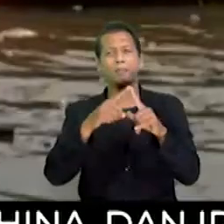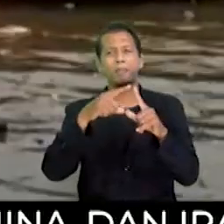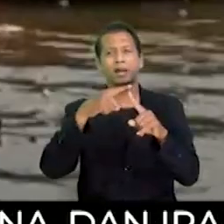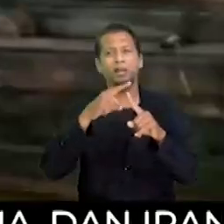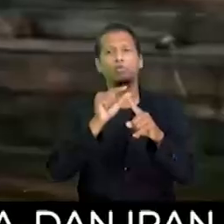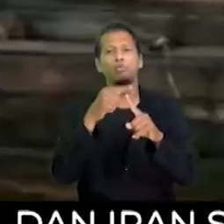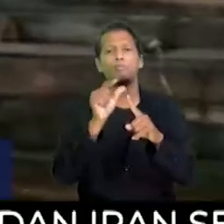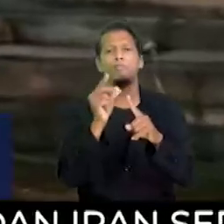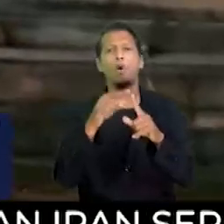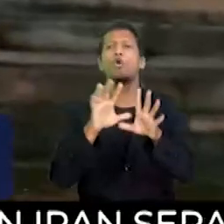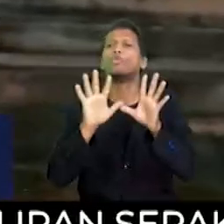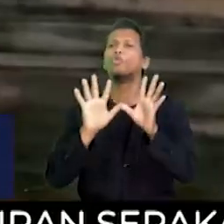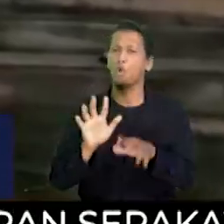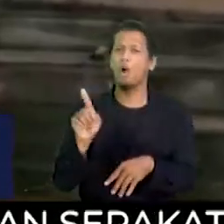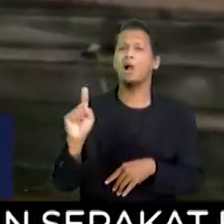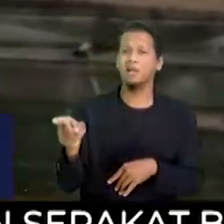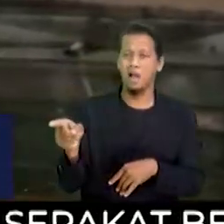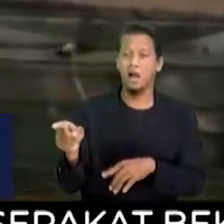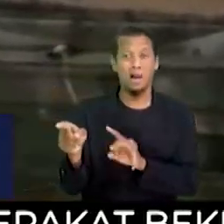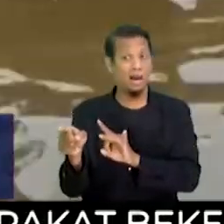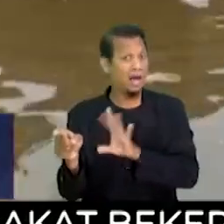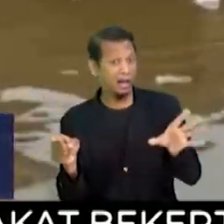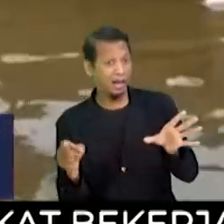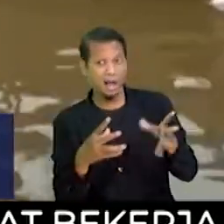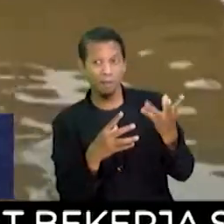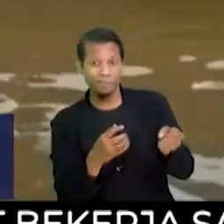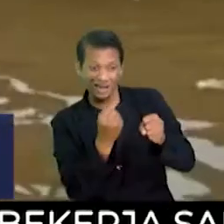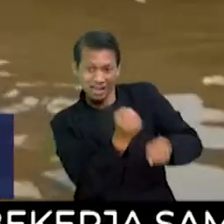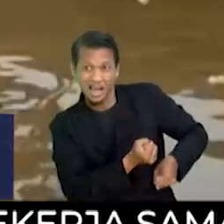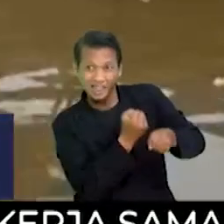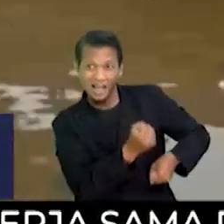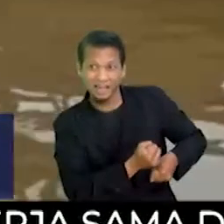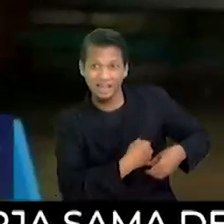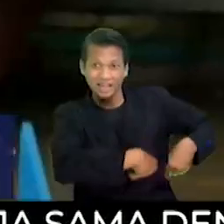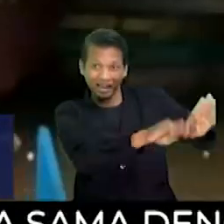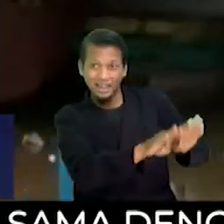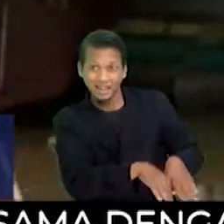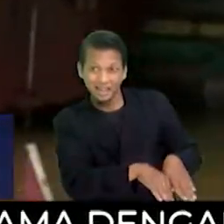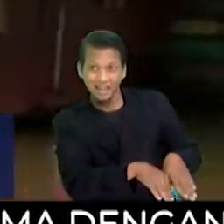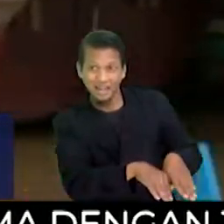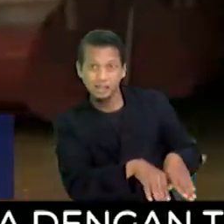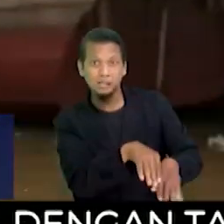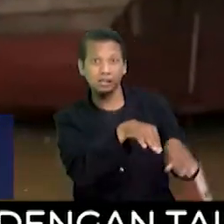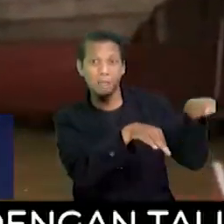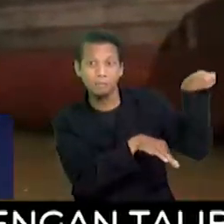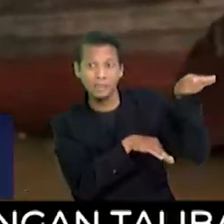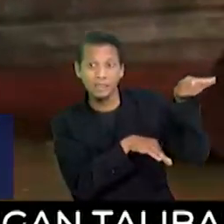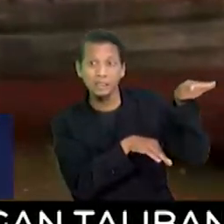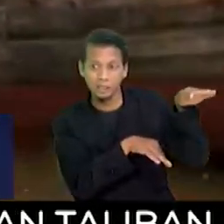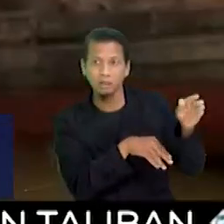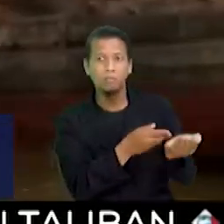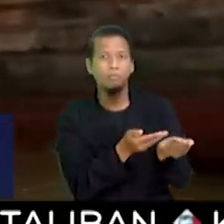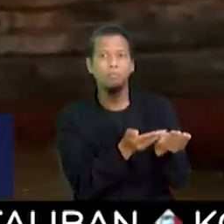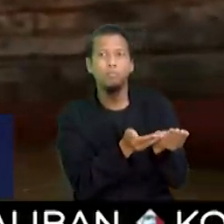Perahu-perahu nelayan di Kampung Nelayan Parit 5 Tanjung Jabung Barat Jambi tersandar di dermaga. Ratusan nelayan di Parit 5 terpaksa tidak bisa